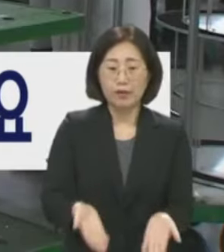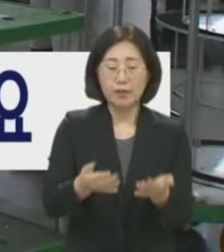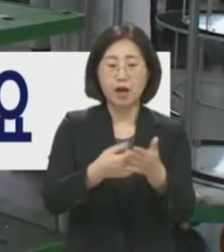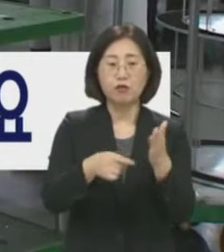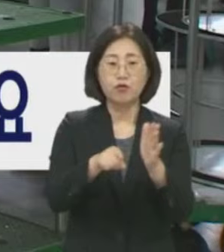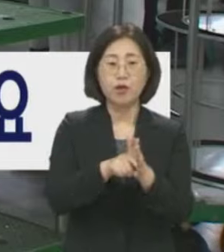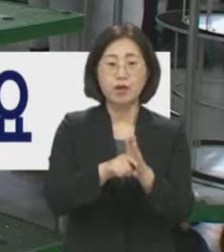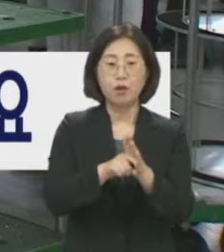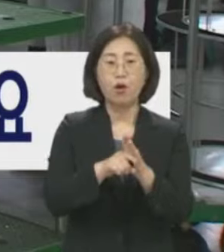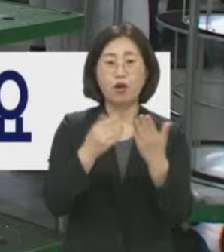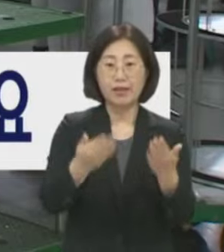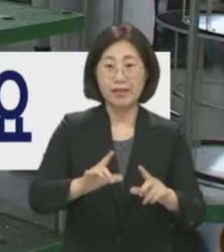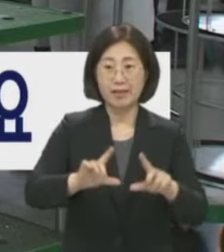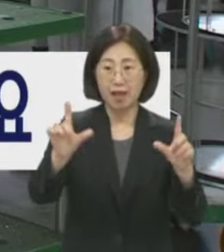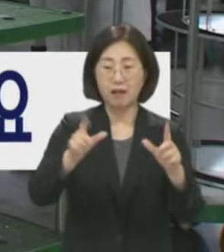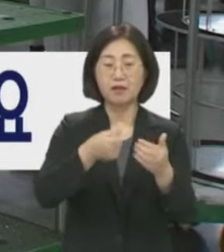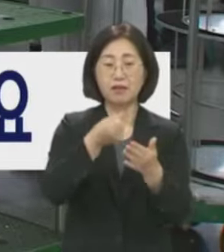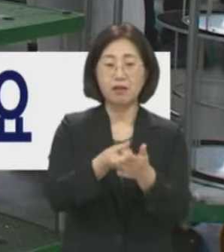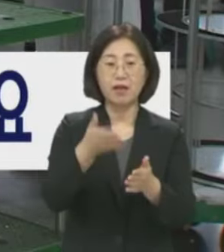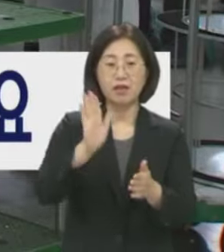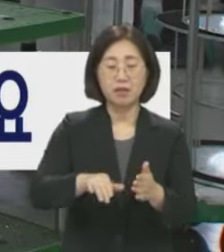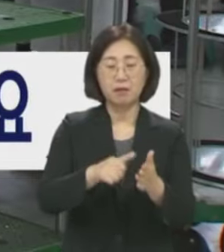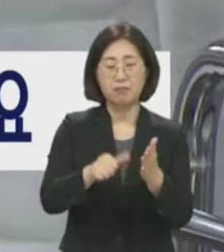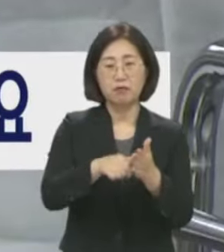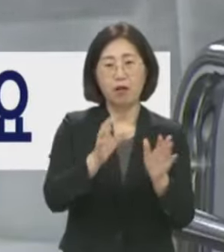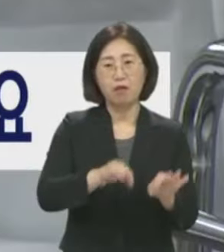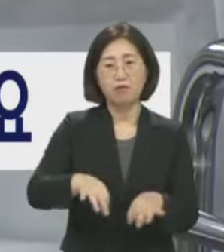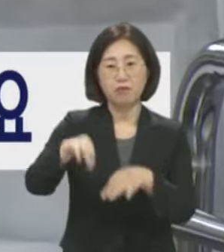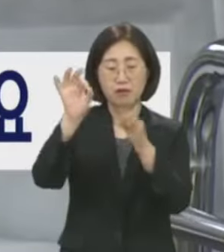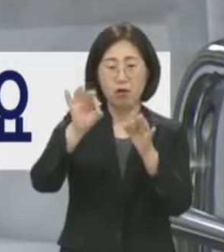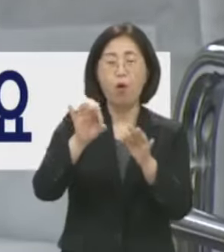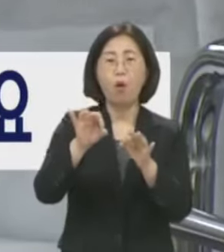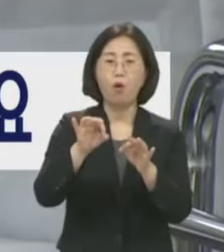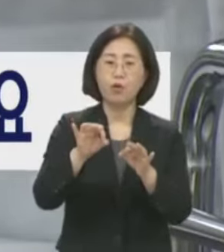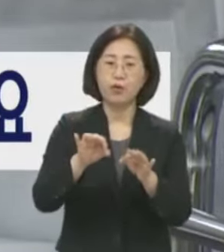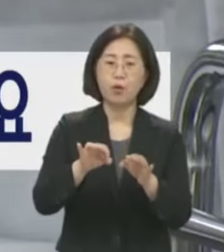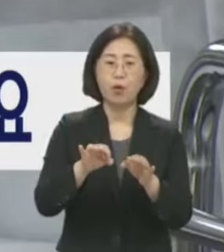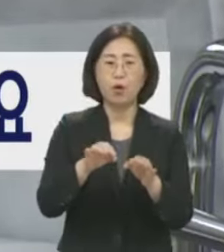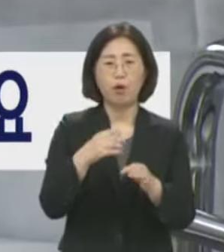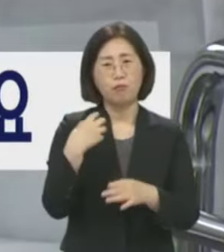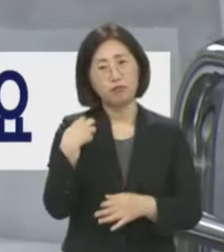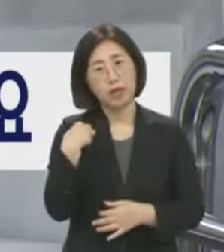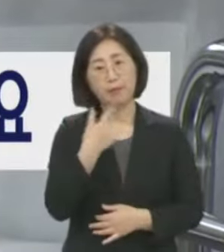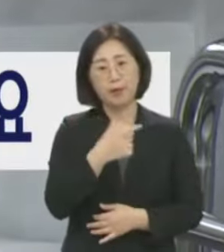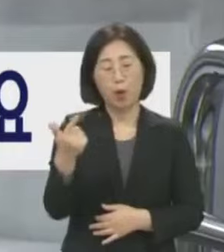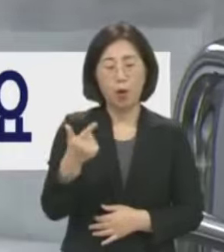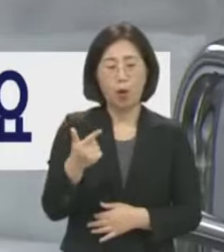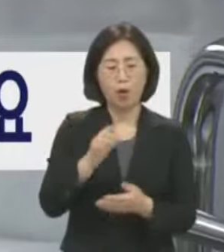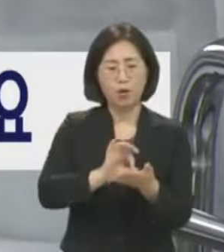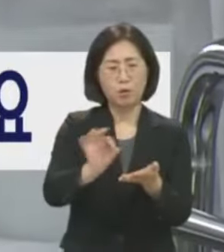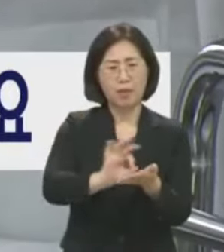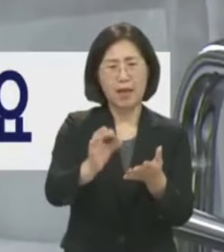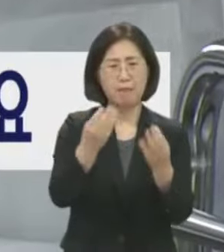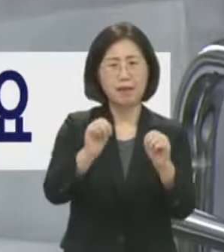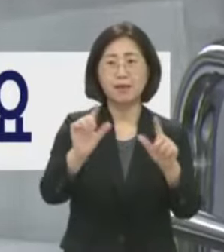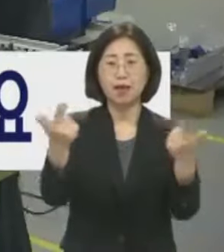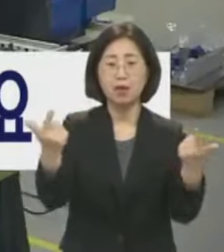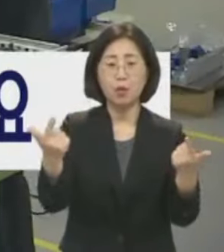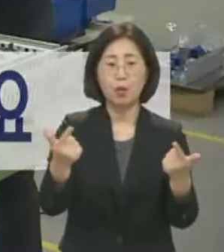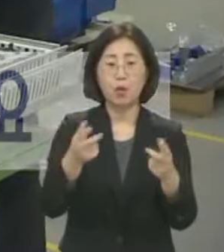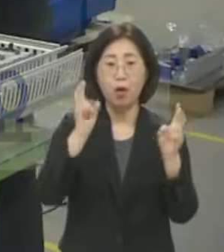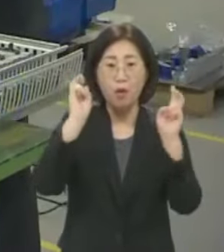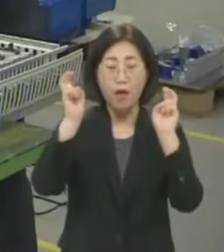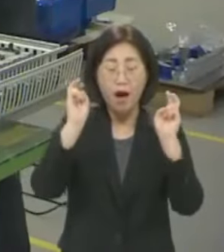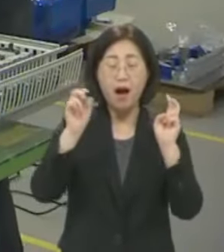임시공휴일로 지정했지만 고물가와 경기 침체 장기화로 서민 가계의 부담이 크다며 소비 진작 효과가 많지 않고